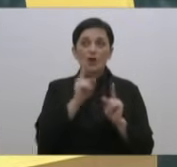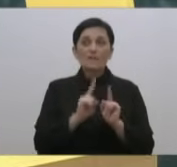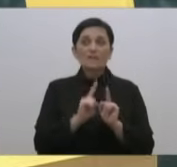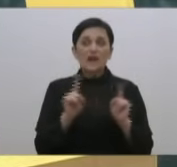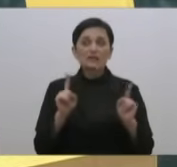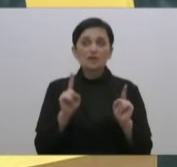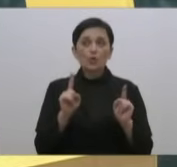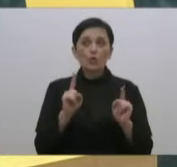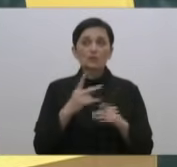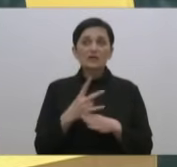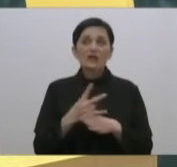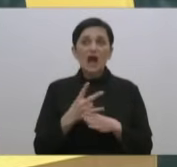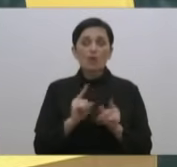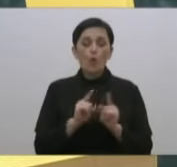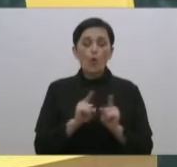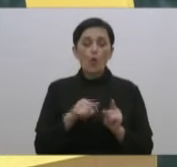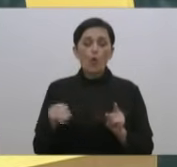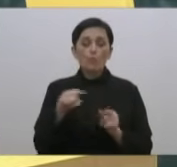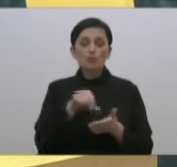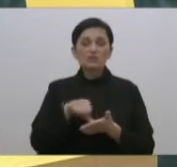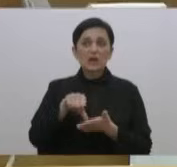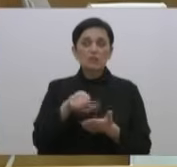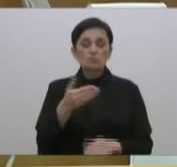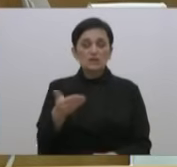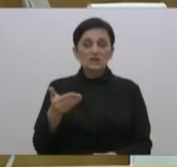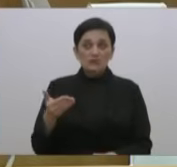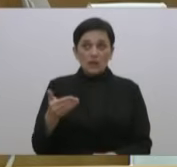განსაკუთრებით რადიკალური ოპოზიციის წარმომადგენლების მხრიდან.